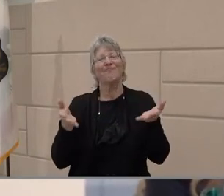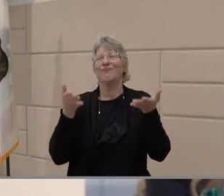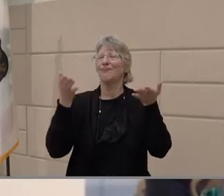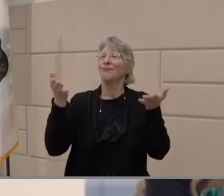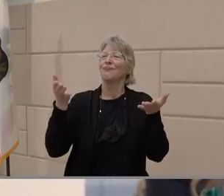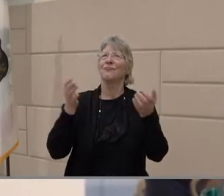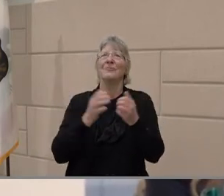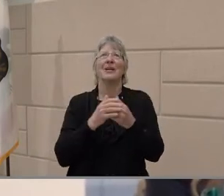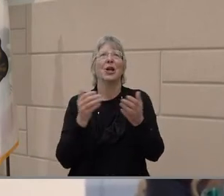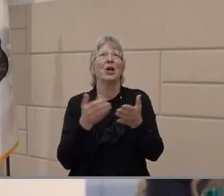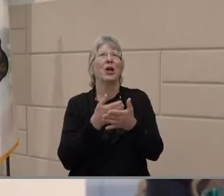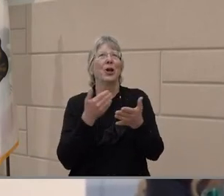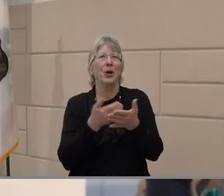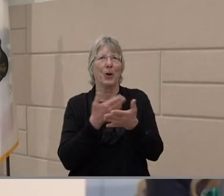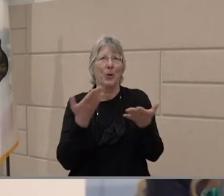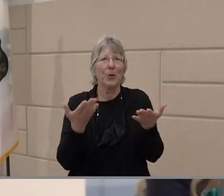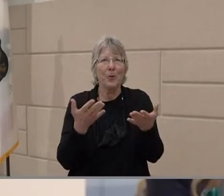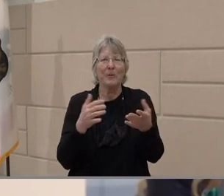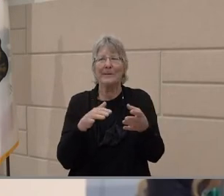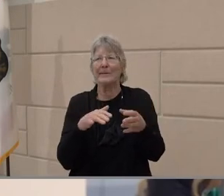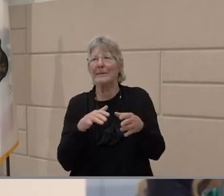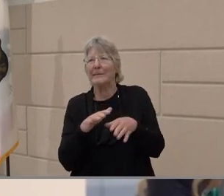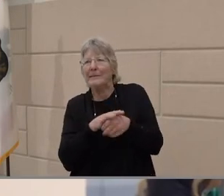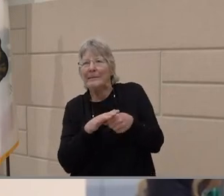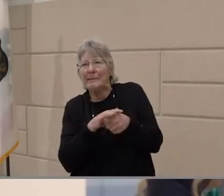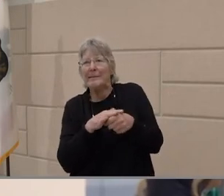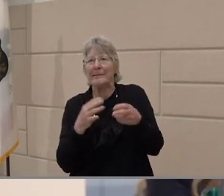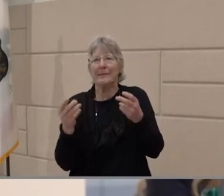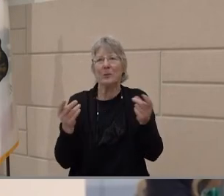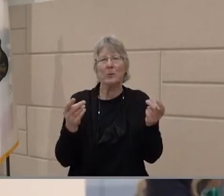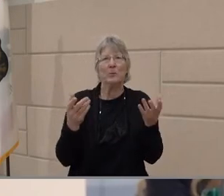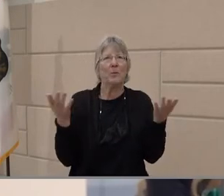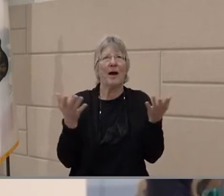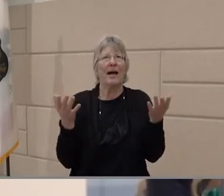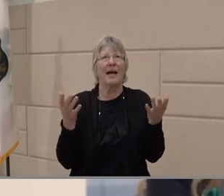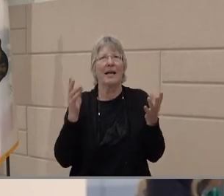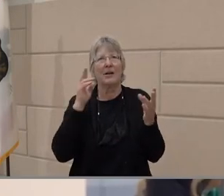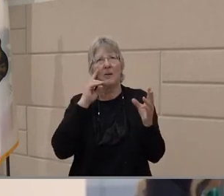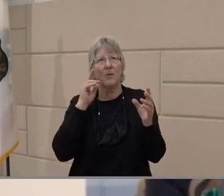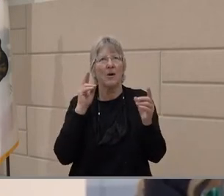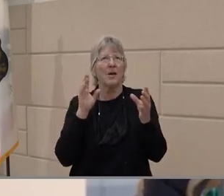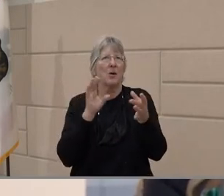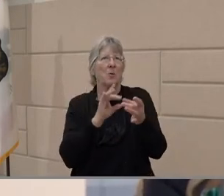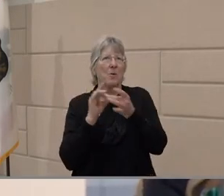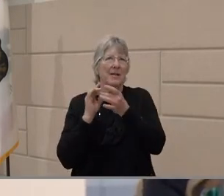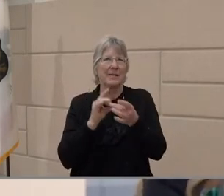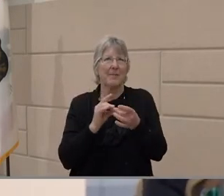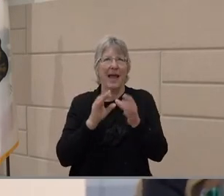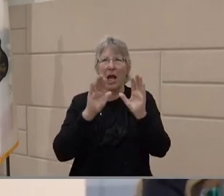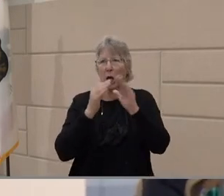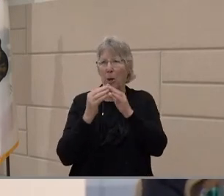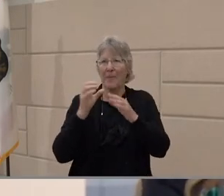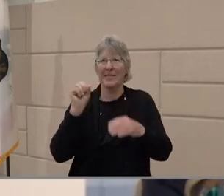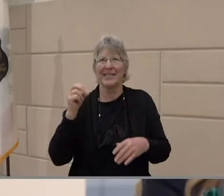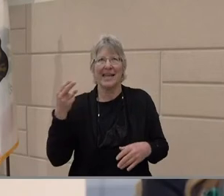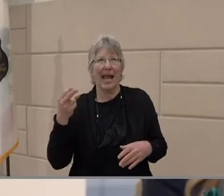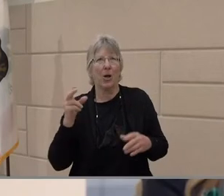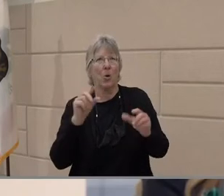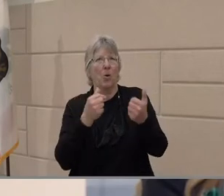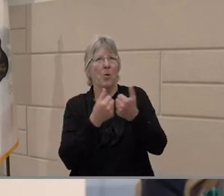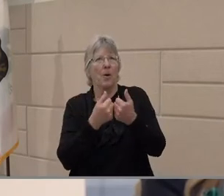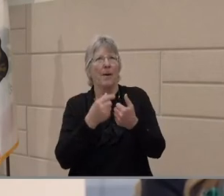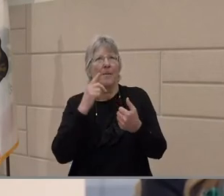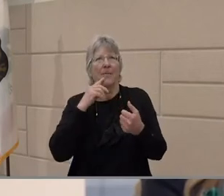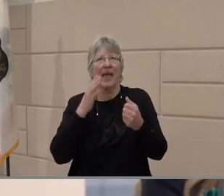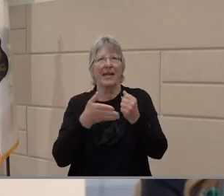បាយយើងចង់និយាយនេះគឺជាកន្លែងថ្មីតទៅនឹងសហគមន៍របស់យើងដែលមានអ្ន